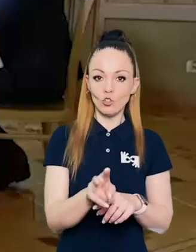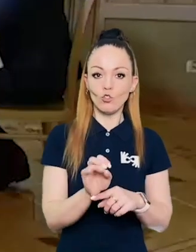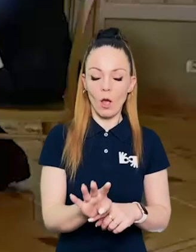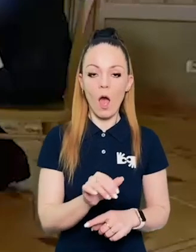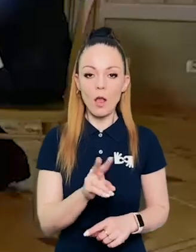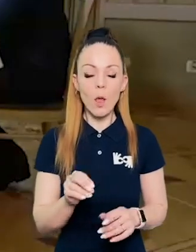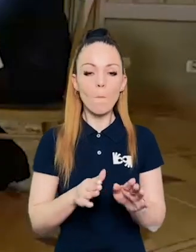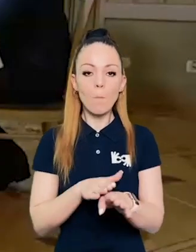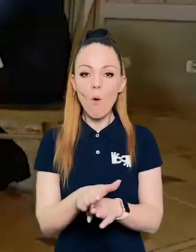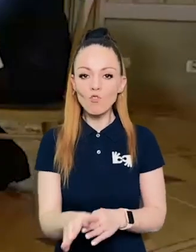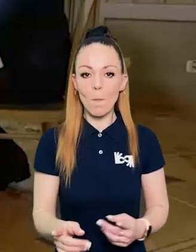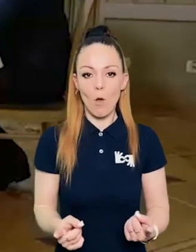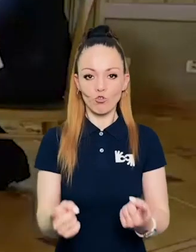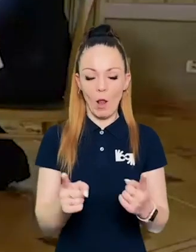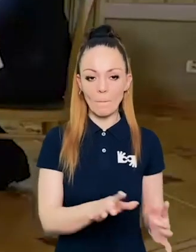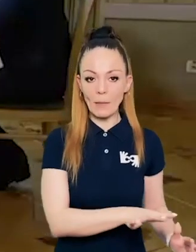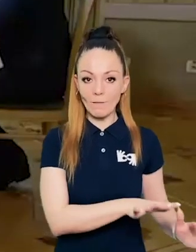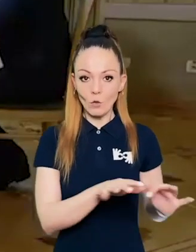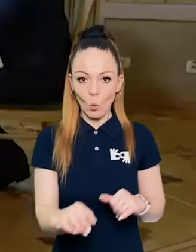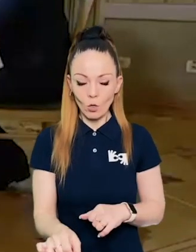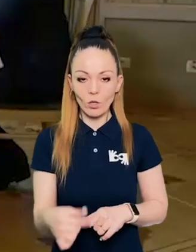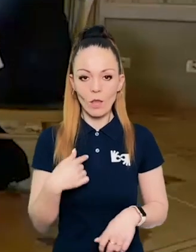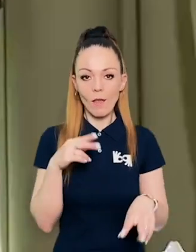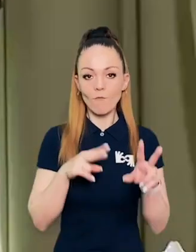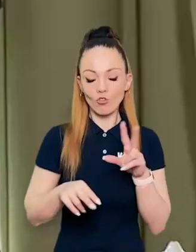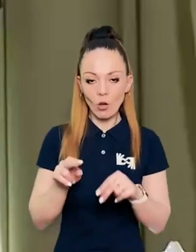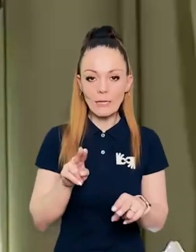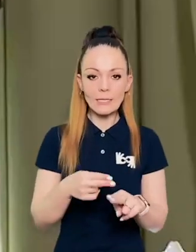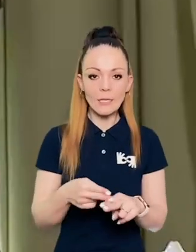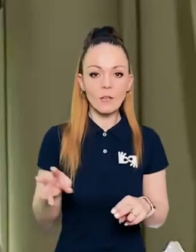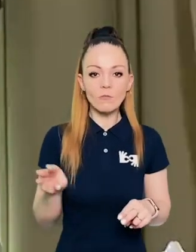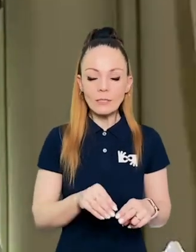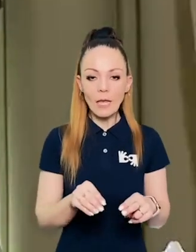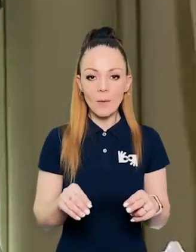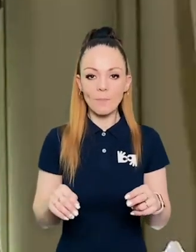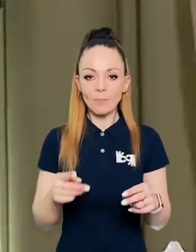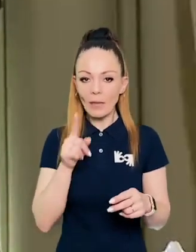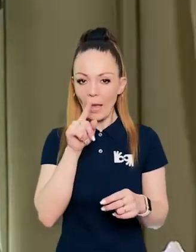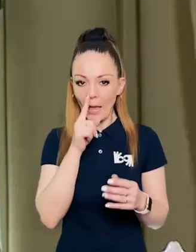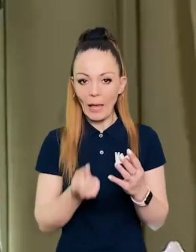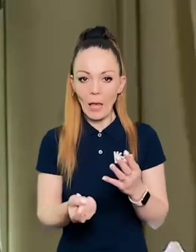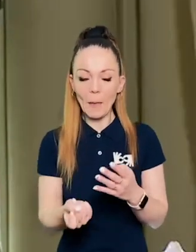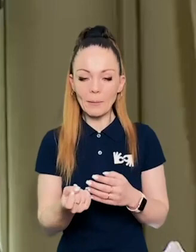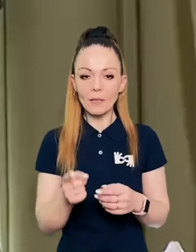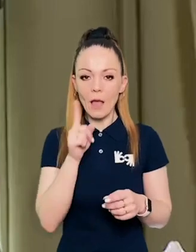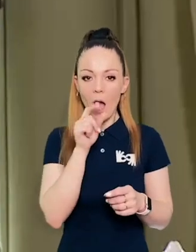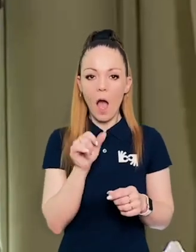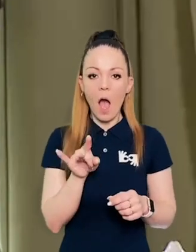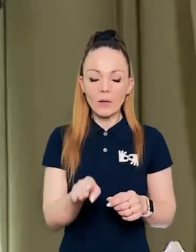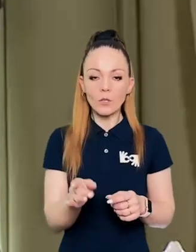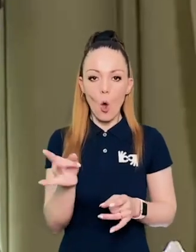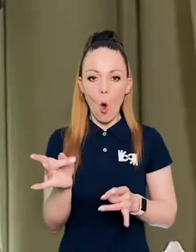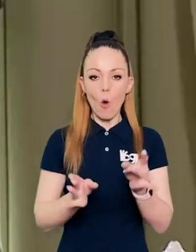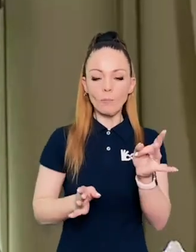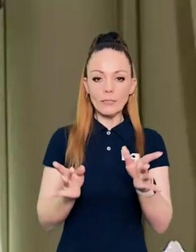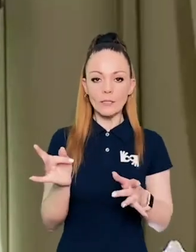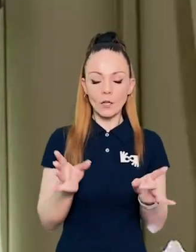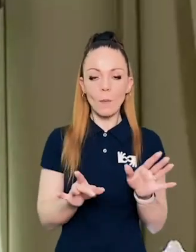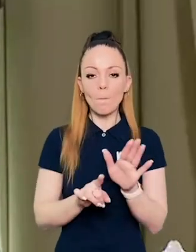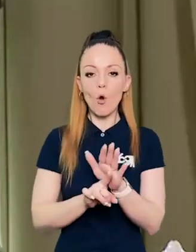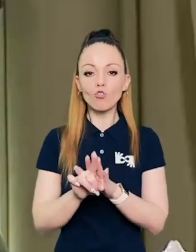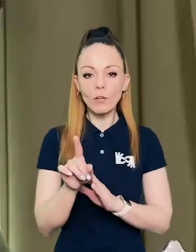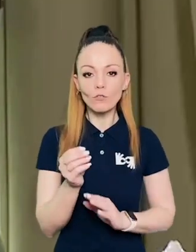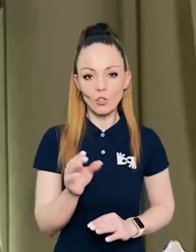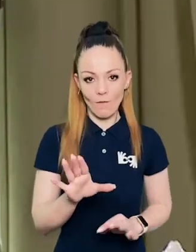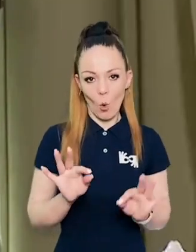Але про повномасштабне вторгнення, я вважаю, що все це такий гібридний